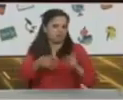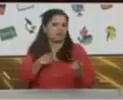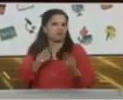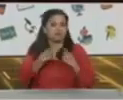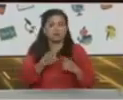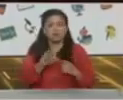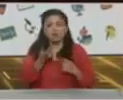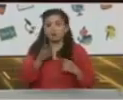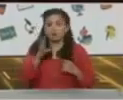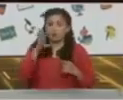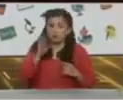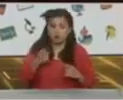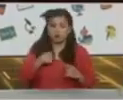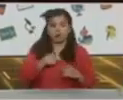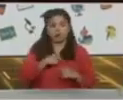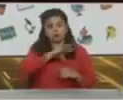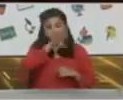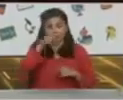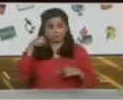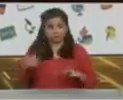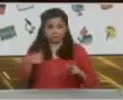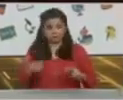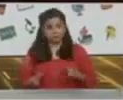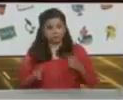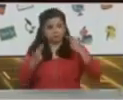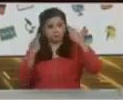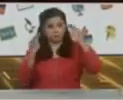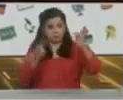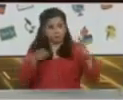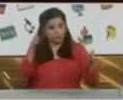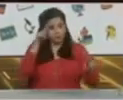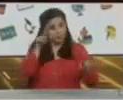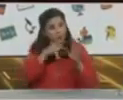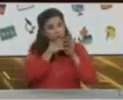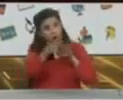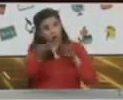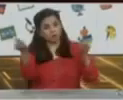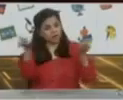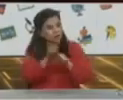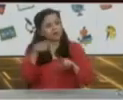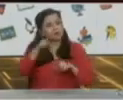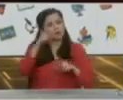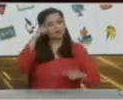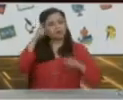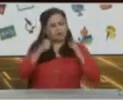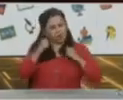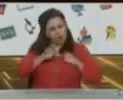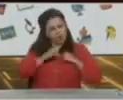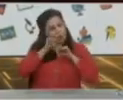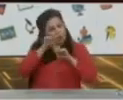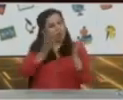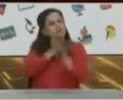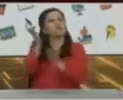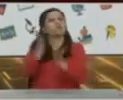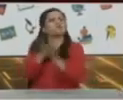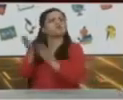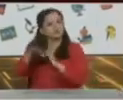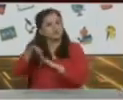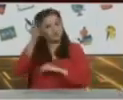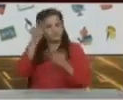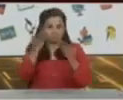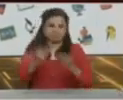नहीं है कि मैंने जो कहा है उसी पर चलना चाहिए। सोचिए, अपने तरीके से सोचिए।